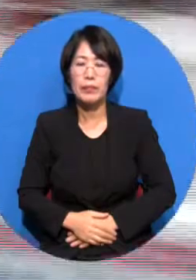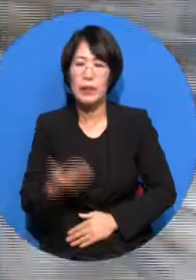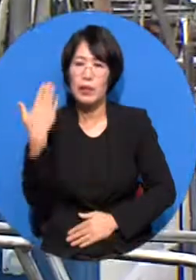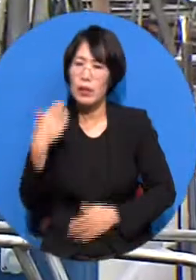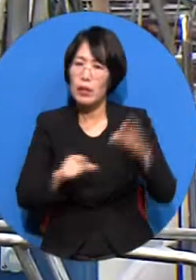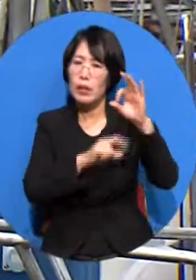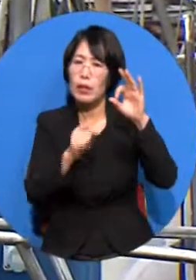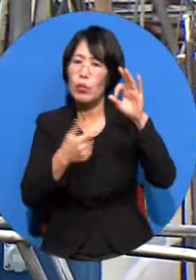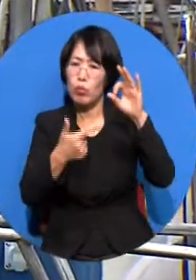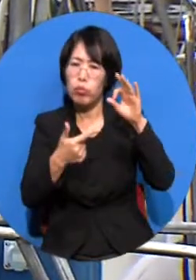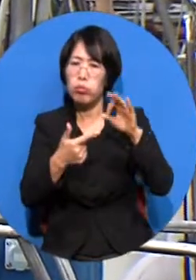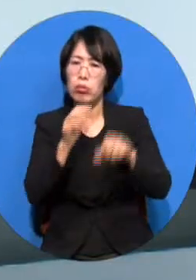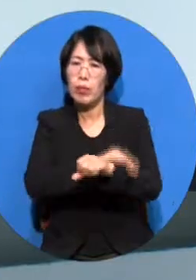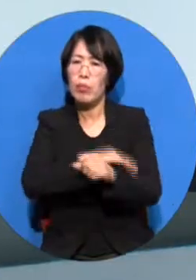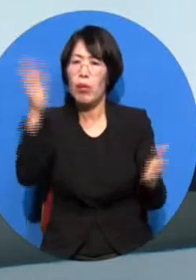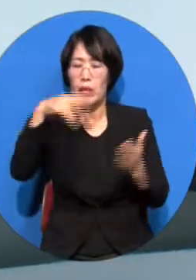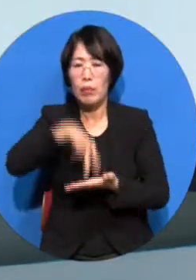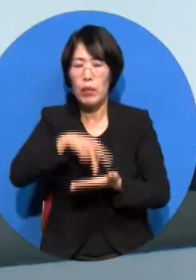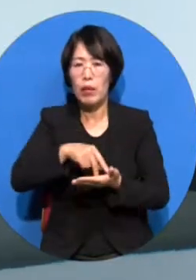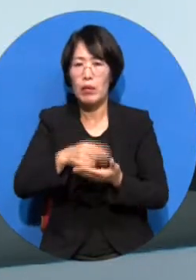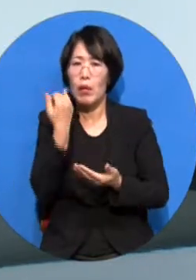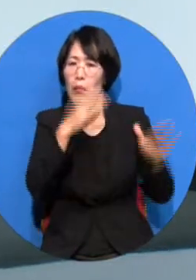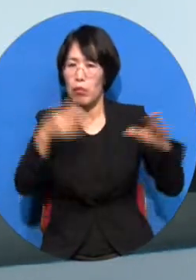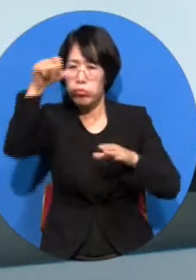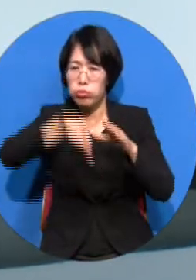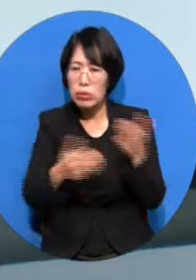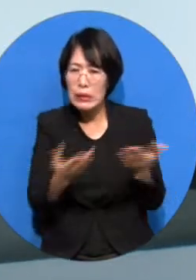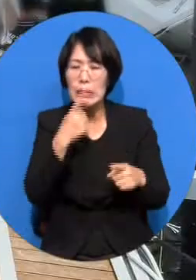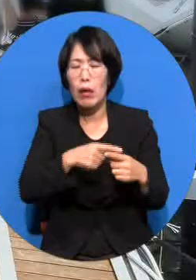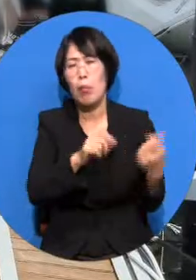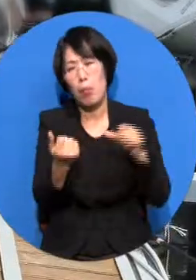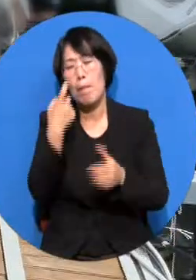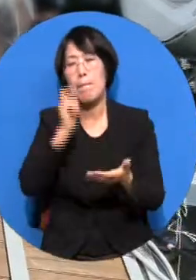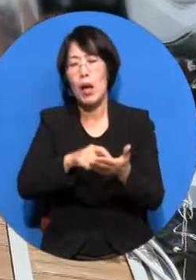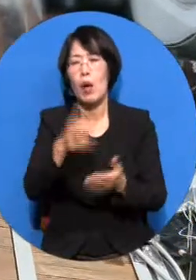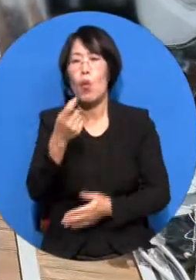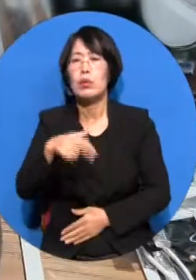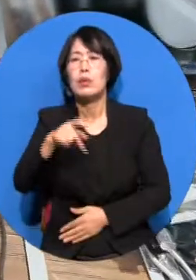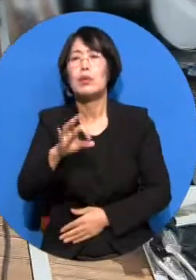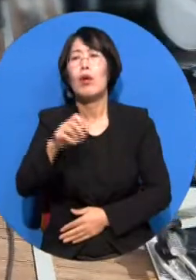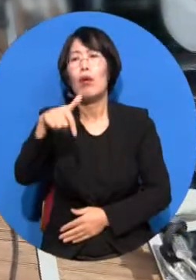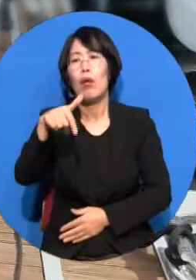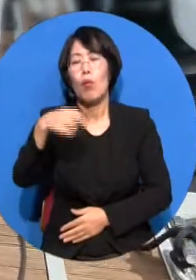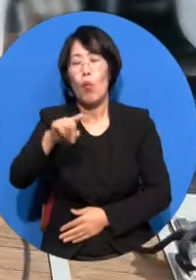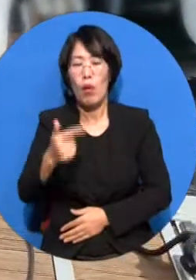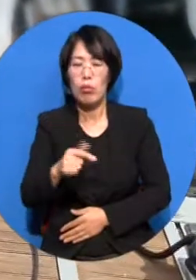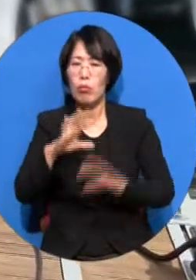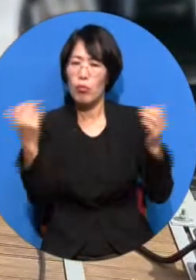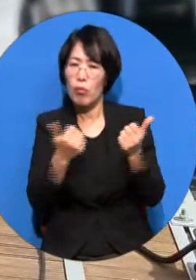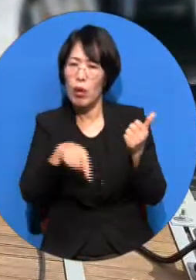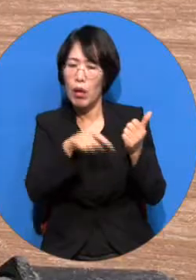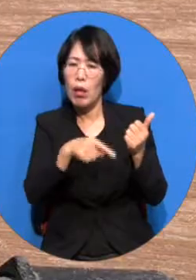지난 6일 현장 실습생 신분으로 잠수 작업에 나섰다 숨진 채 발견된 고 홍정훈 군. 국회는